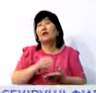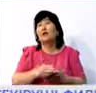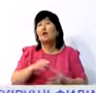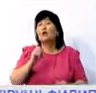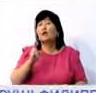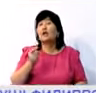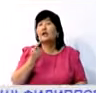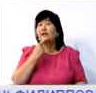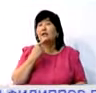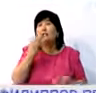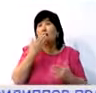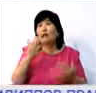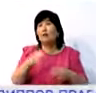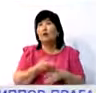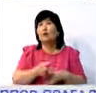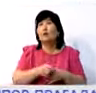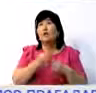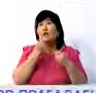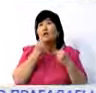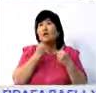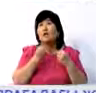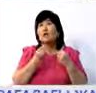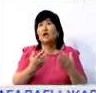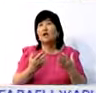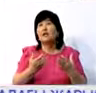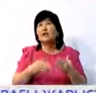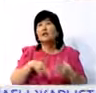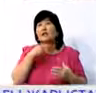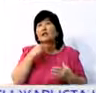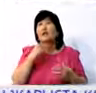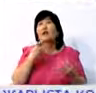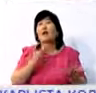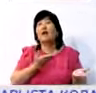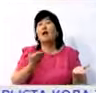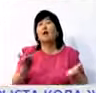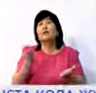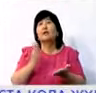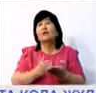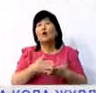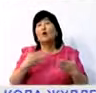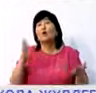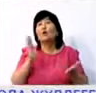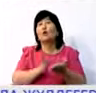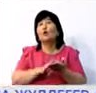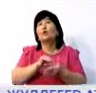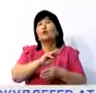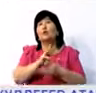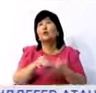тілдес ағайындар, халықтар өте жақсы жылы қабылдап жатыр. Мына үлкен қошеметтерін